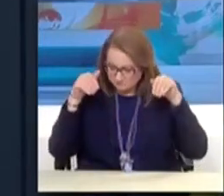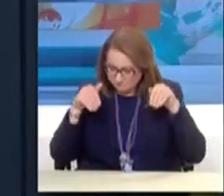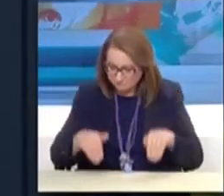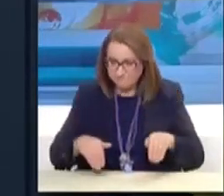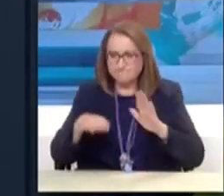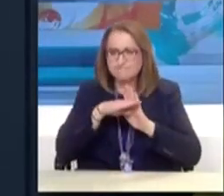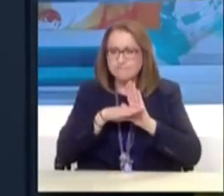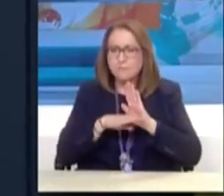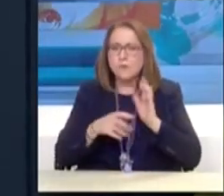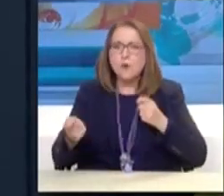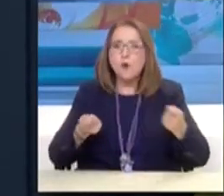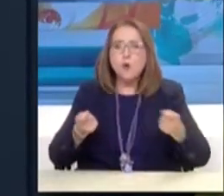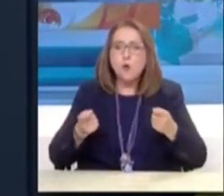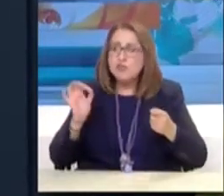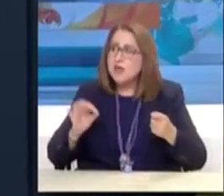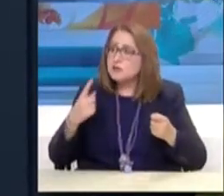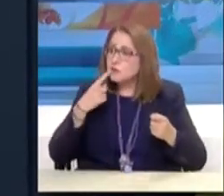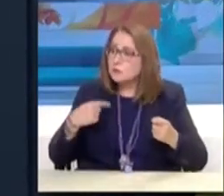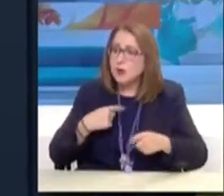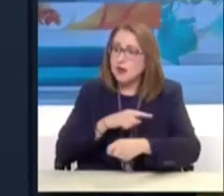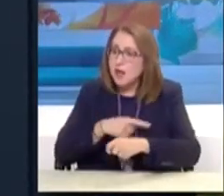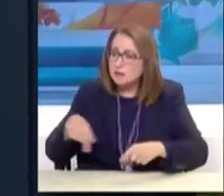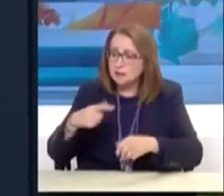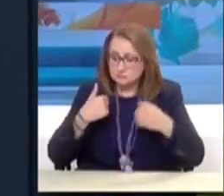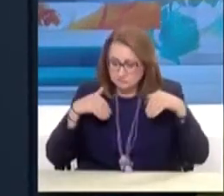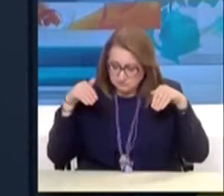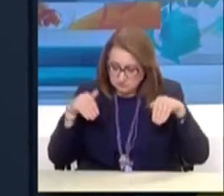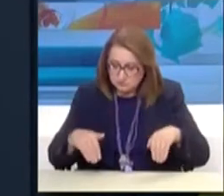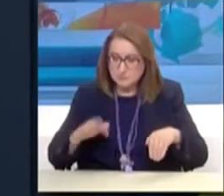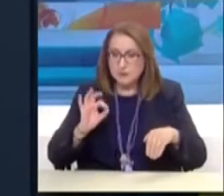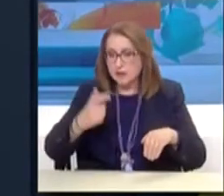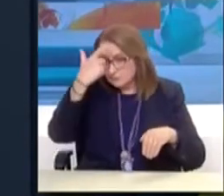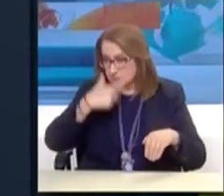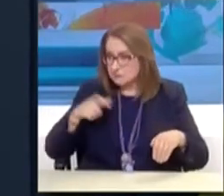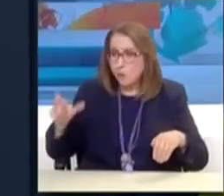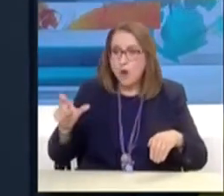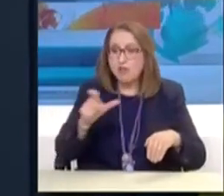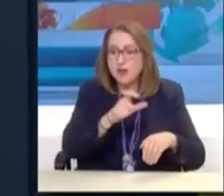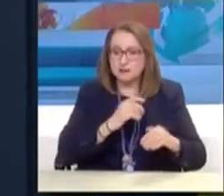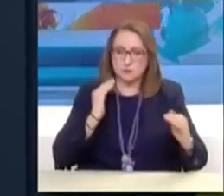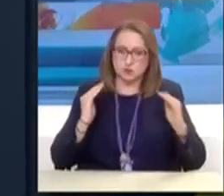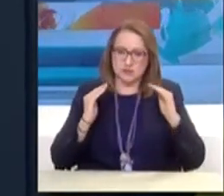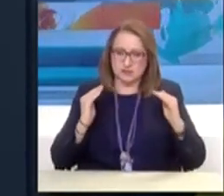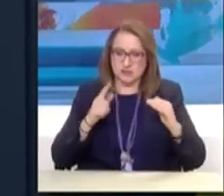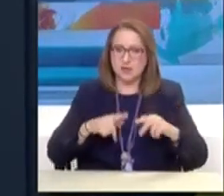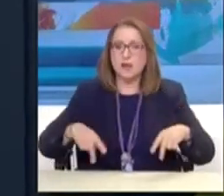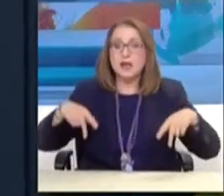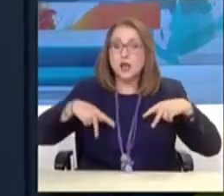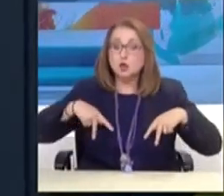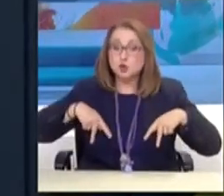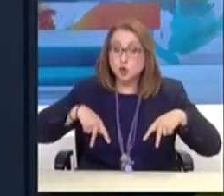τις οδηγίες των αρμόδιων αρχών και εφαρμόζοντας όλα τα μέτρα ατομικής προστασίας. Ο κρατικός μηχανισμός από την πλευρά